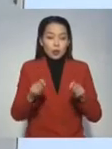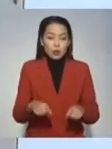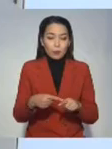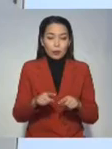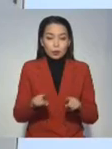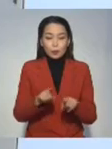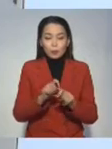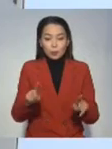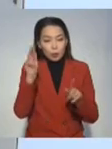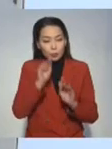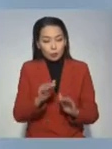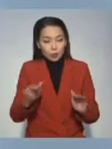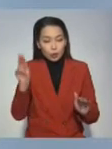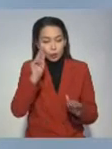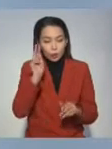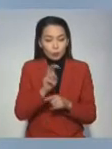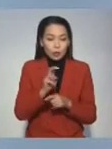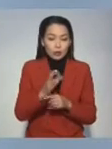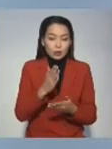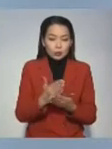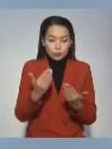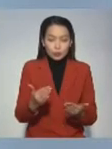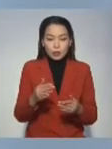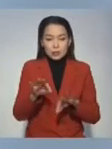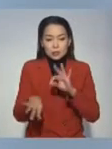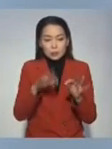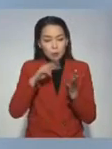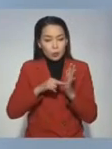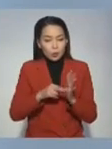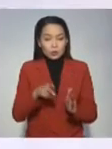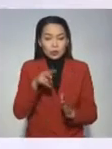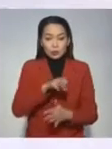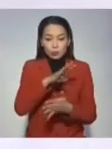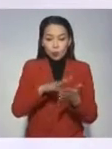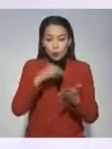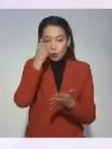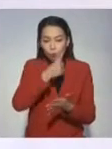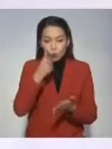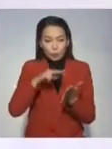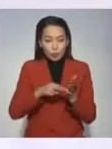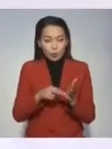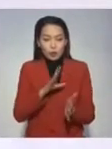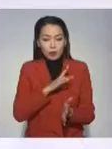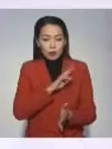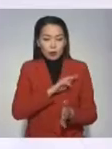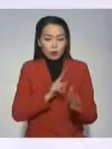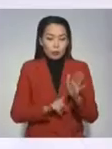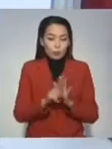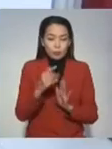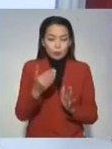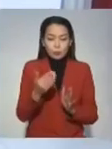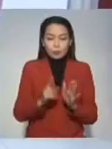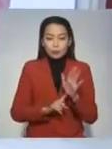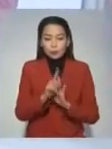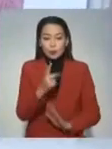мектепте қазір балалар оқып жатыр. Ғимараттың жобасы металық құжаттамасы 2019 жылы жасалған. Құрылысқа сұралған бастапқы